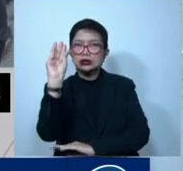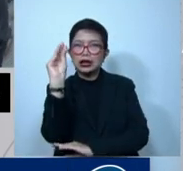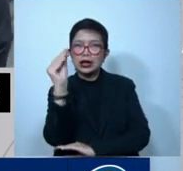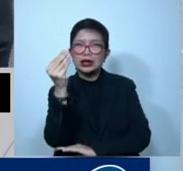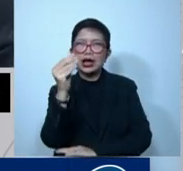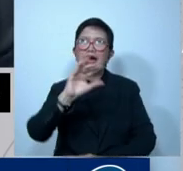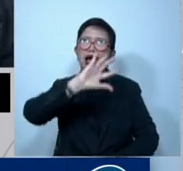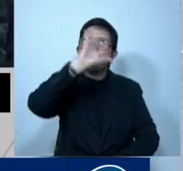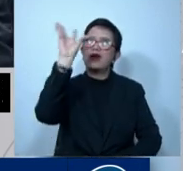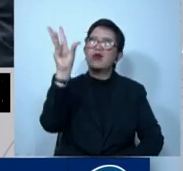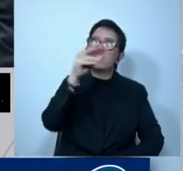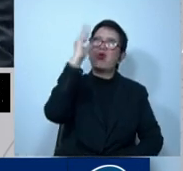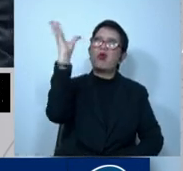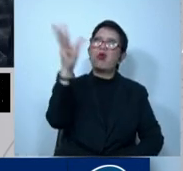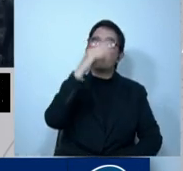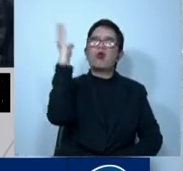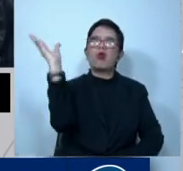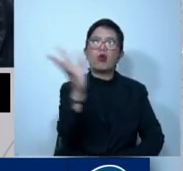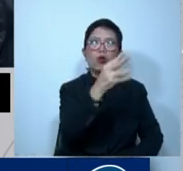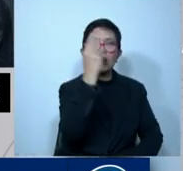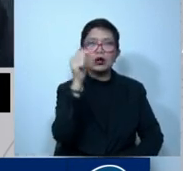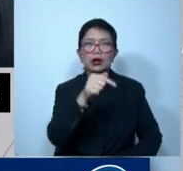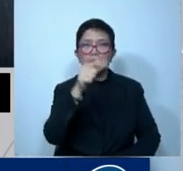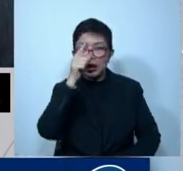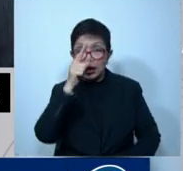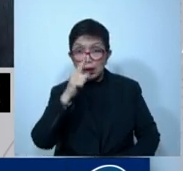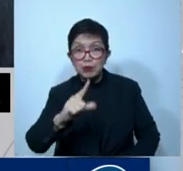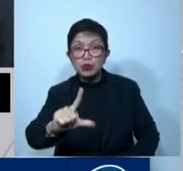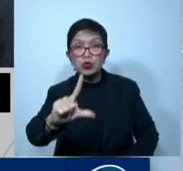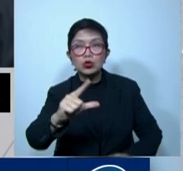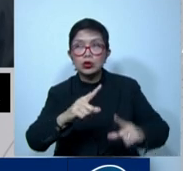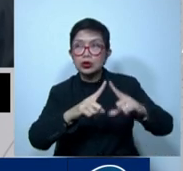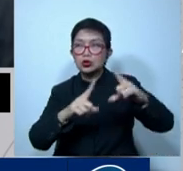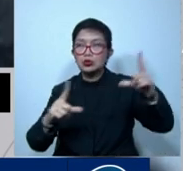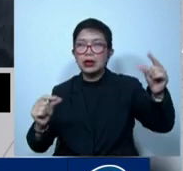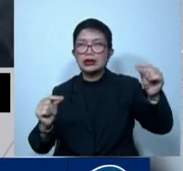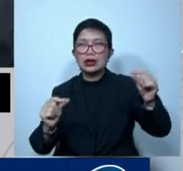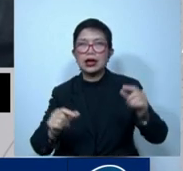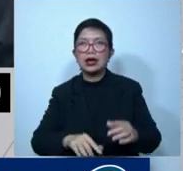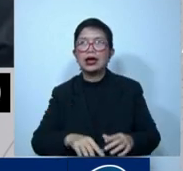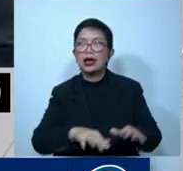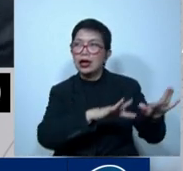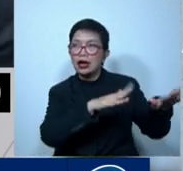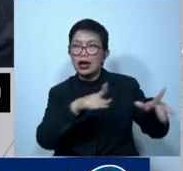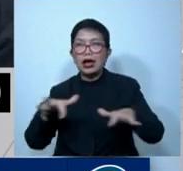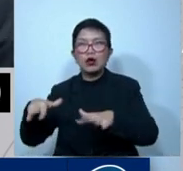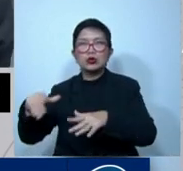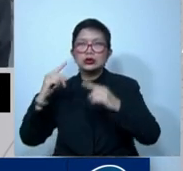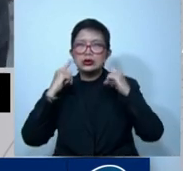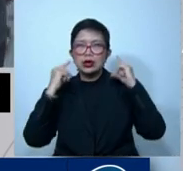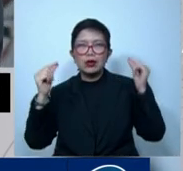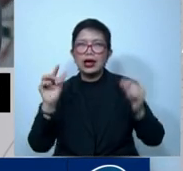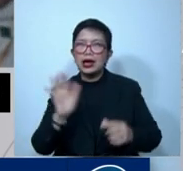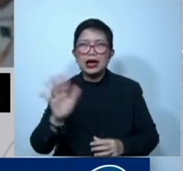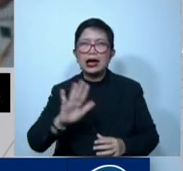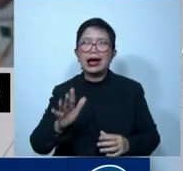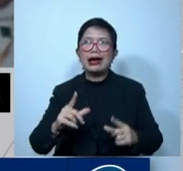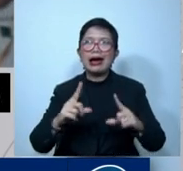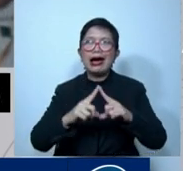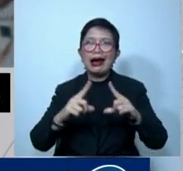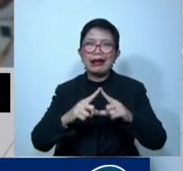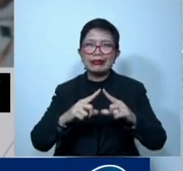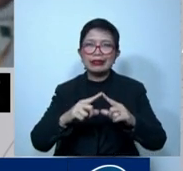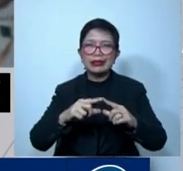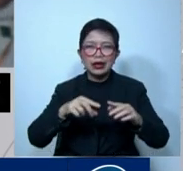polusi udara ketika anginnya bergerak ke arah Lampung ke arah Sumatra ke arah laut Jawa di sana tidak ada alat monitor maka